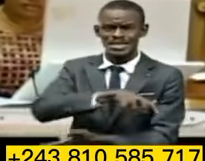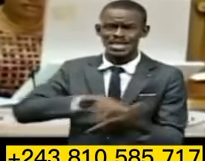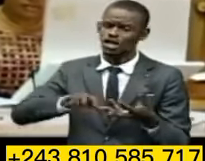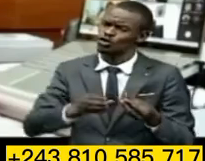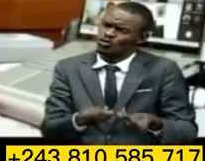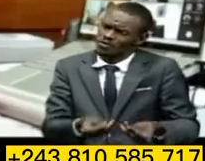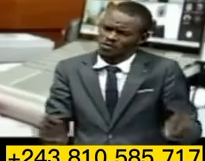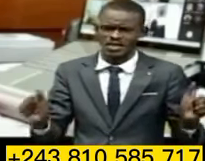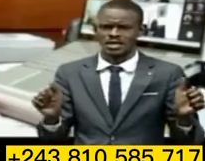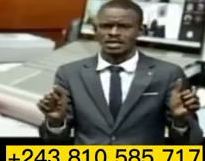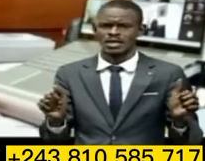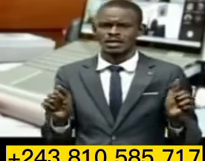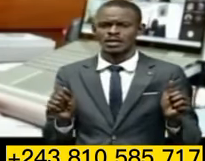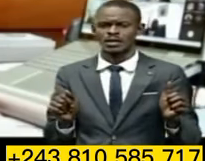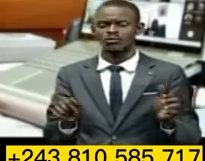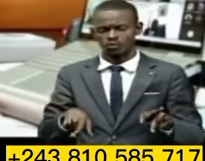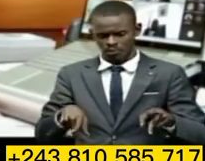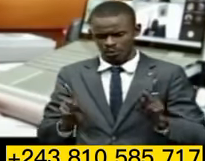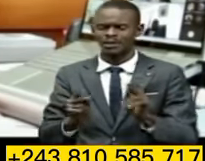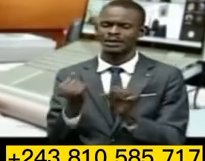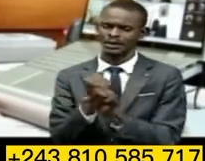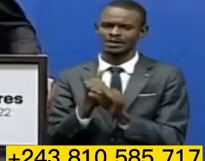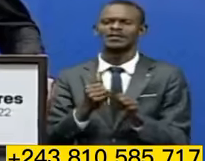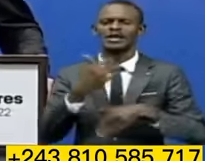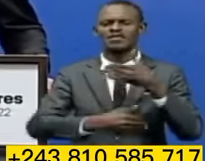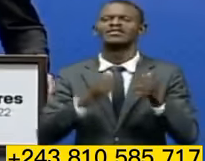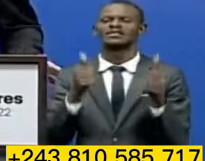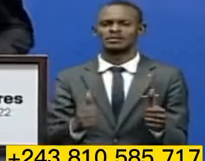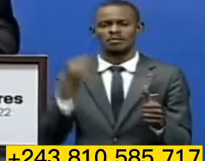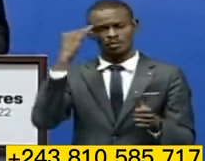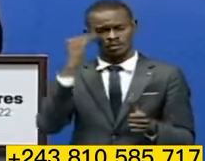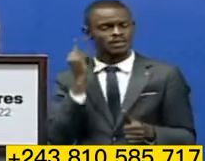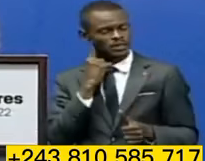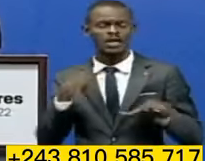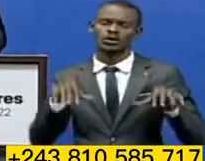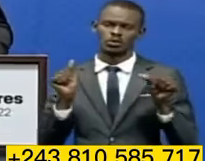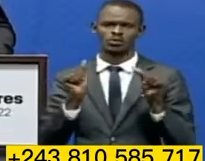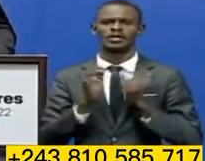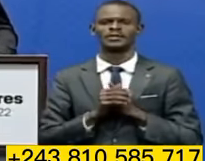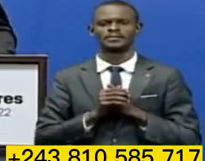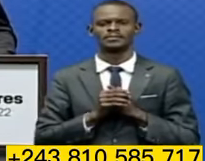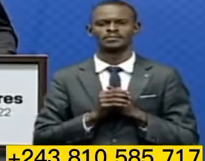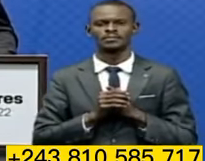paix sociale et d'accroître les recettes publiques. Le Conseil a pris acte de cette note d'information.